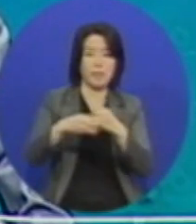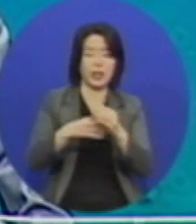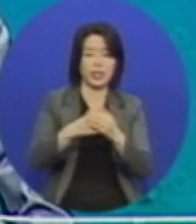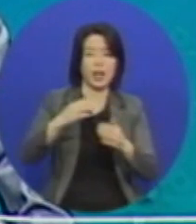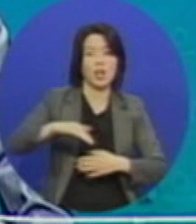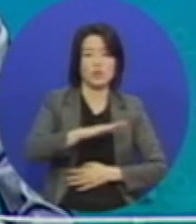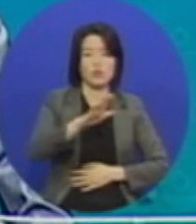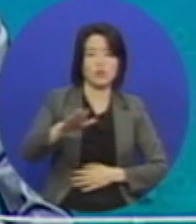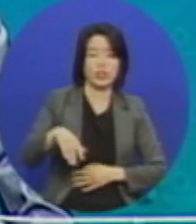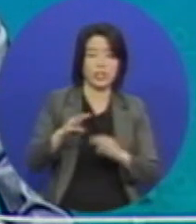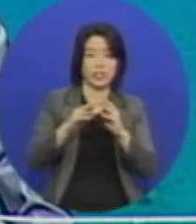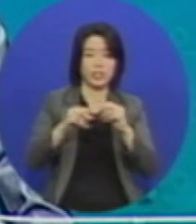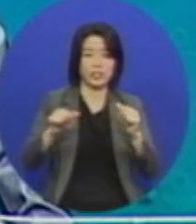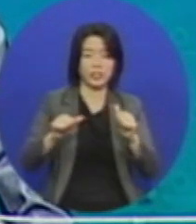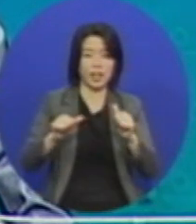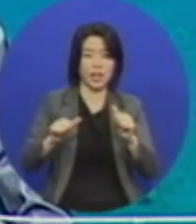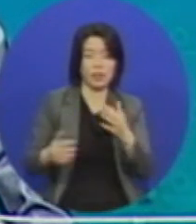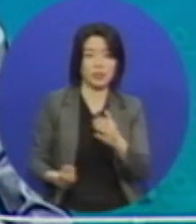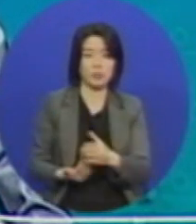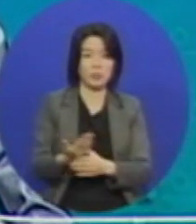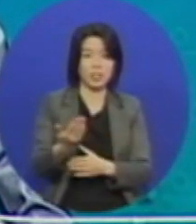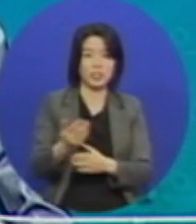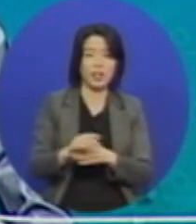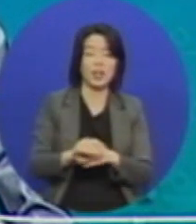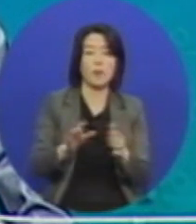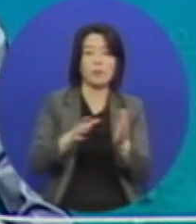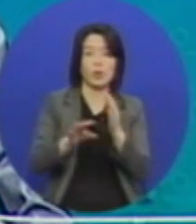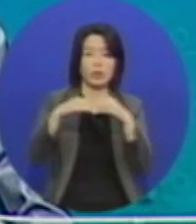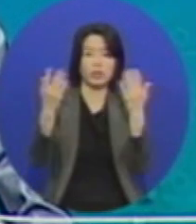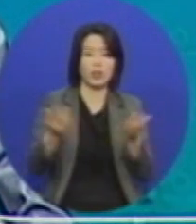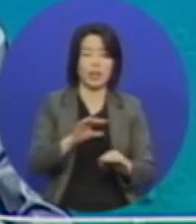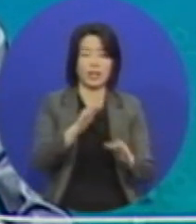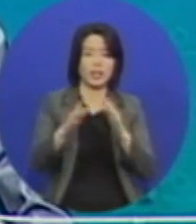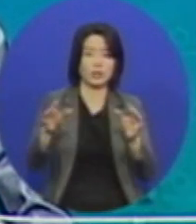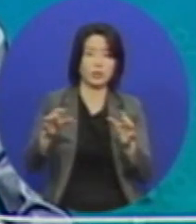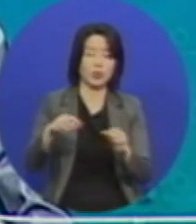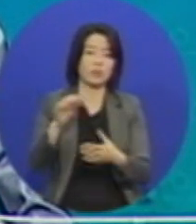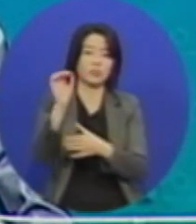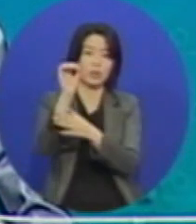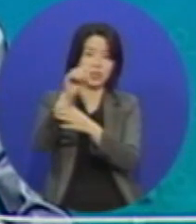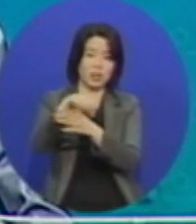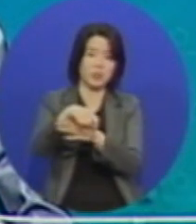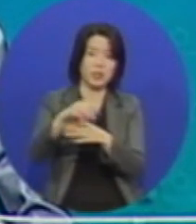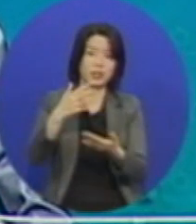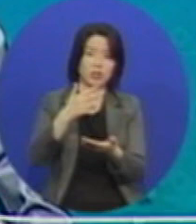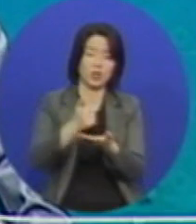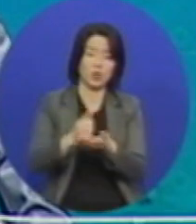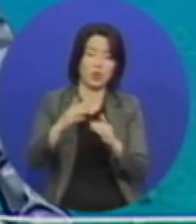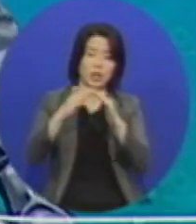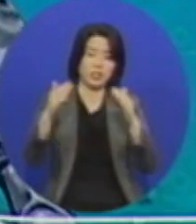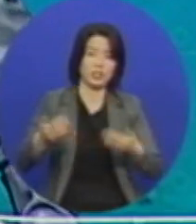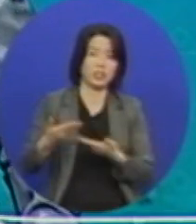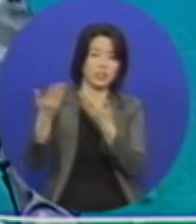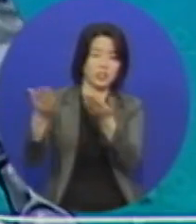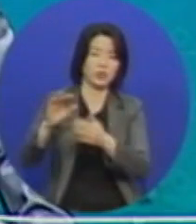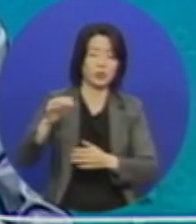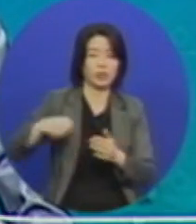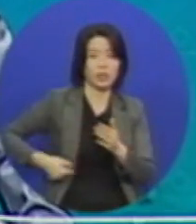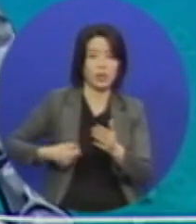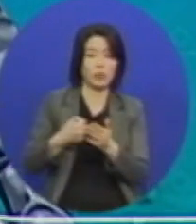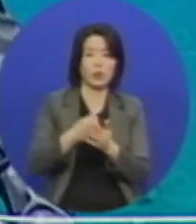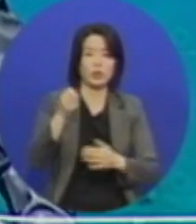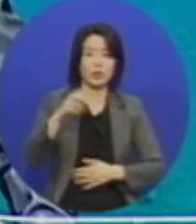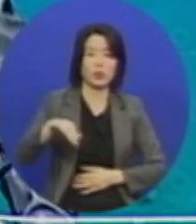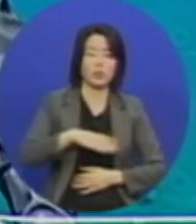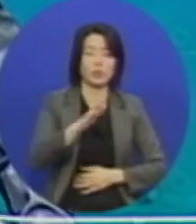우리 토지 소산의 만물과 각종 과목의 첫 열매를 여호와에 전에 드리기로 하였고 또 우리의 맛